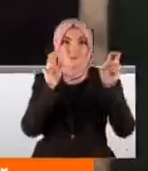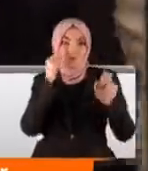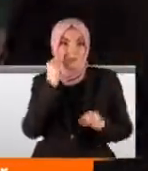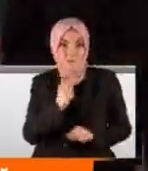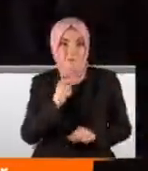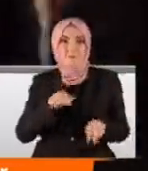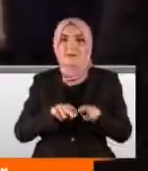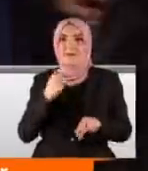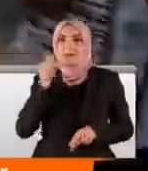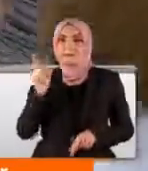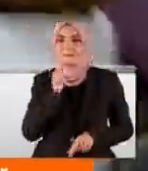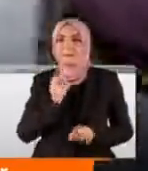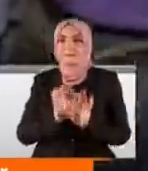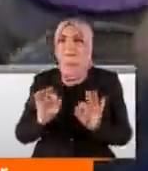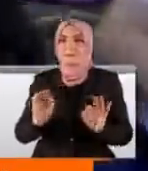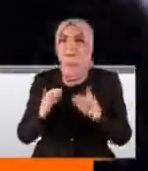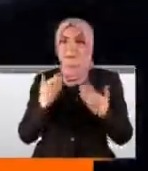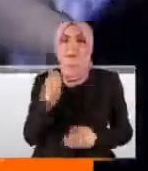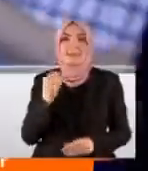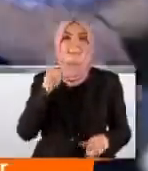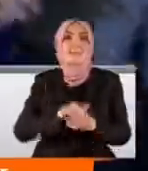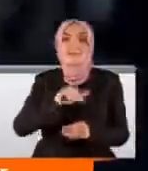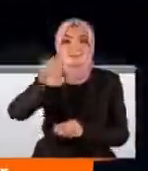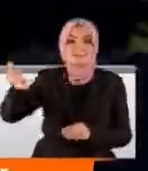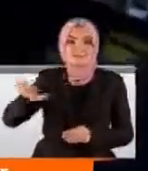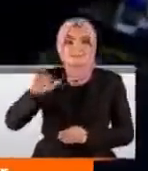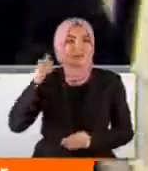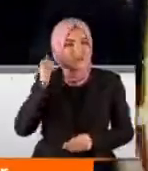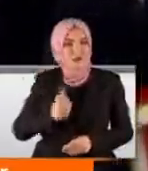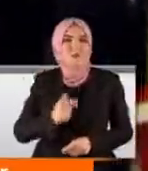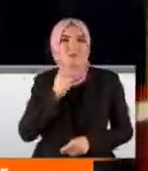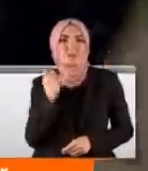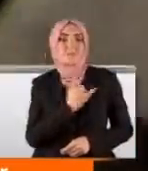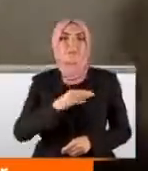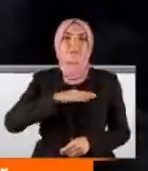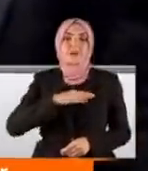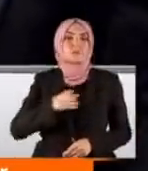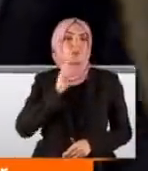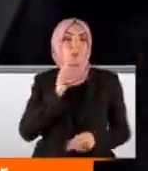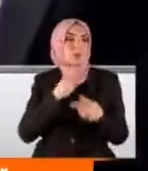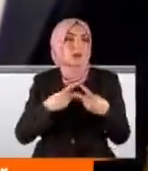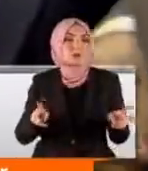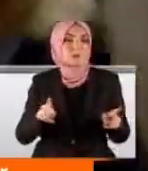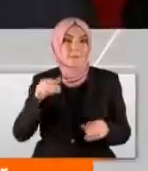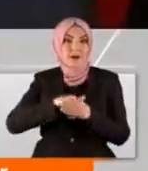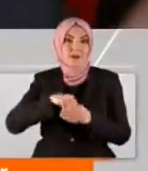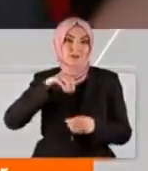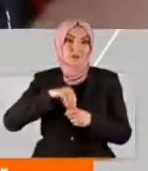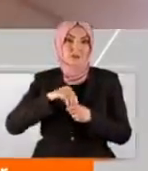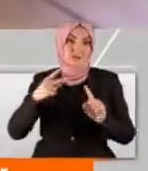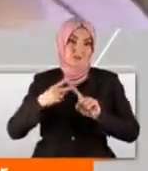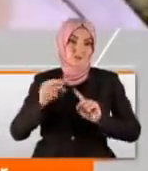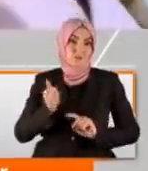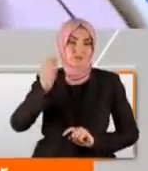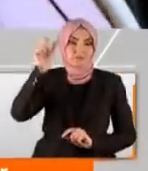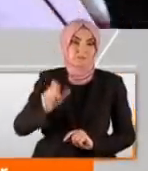da İyi Parti kanadından neredeyse her gün tepki geldi. Son açıklamayı ise partinin ikinci adamı Koray Aydın yaptı. Bizim